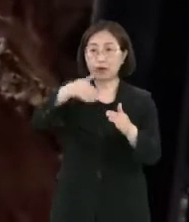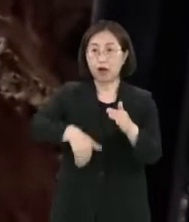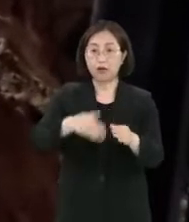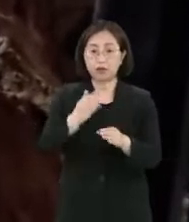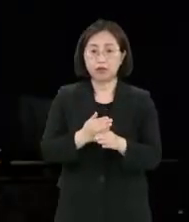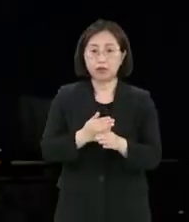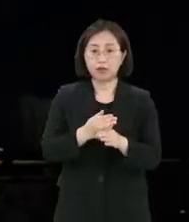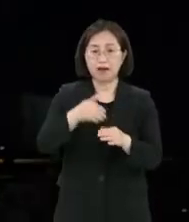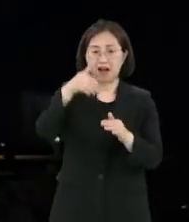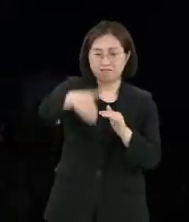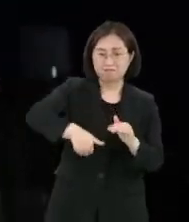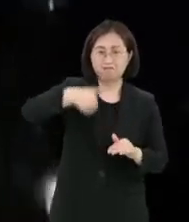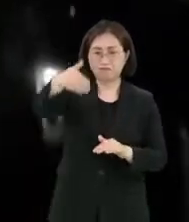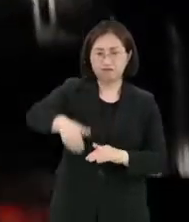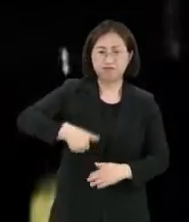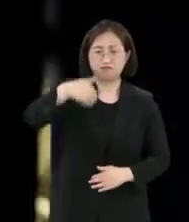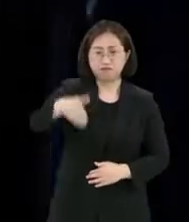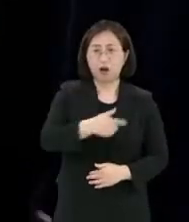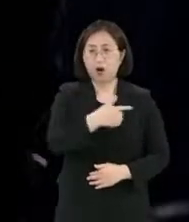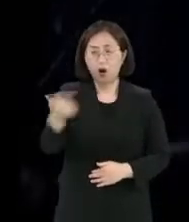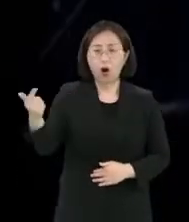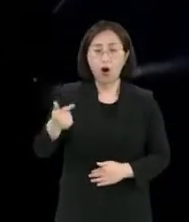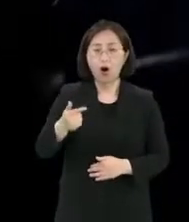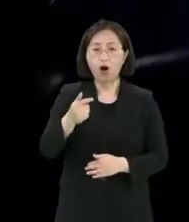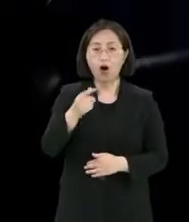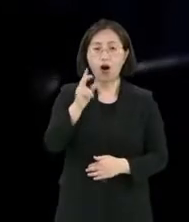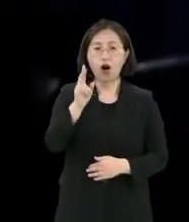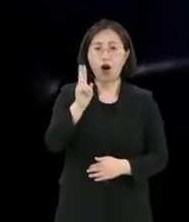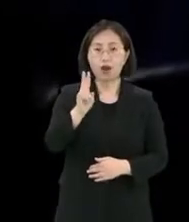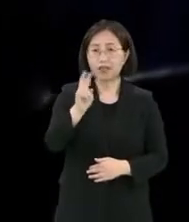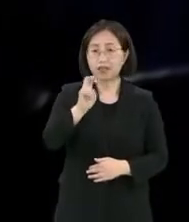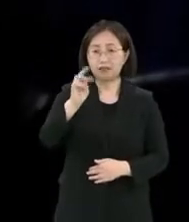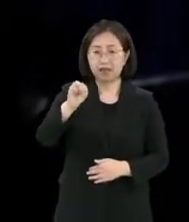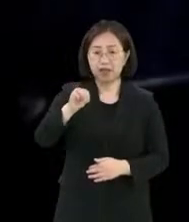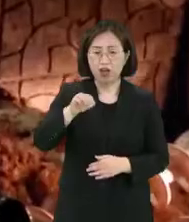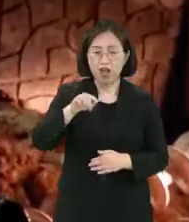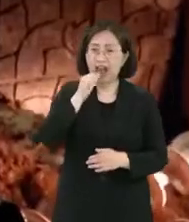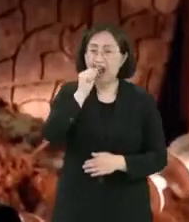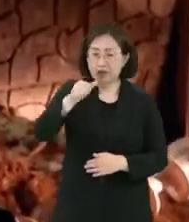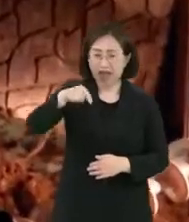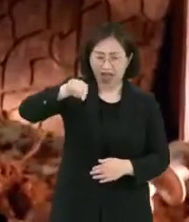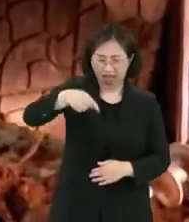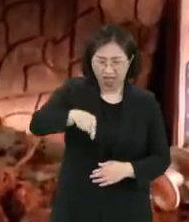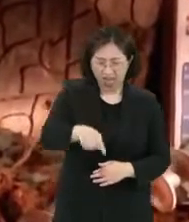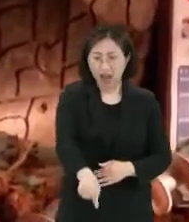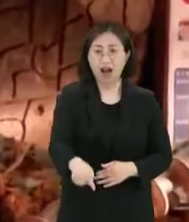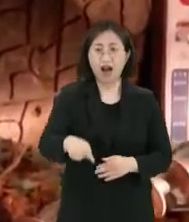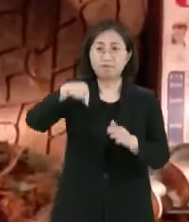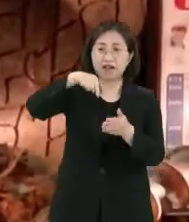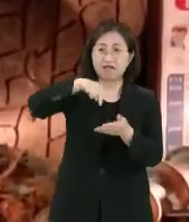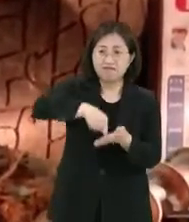장비가 굉음을 내며 좁기 20여 미터는 돼 보이는 쇠말뚝을 때려박는가 하면